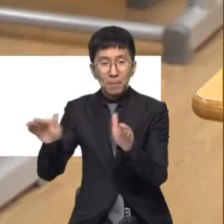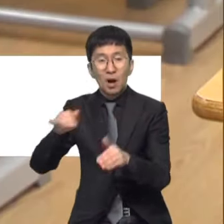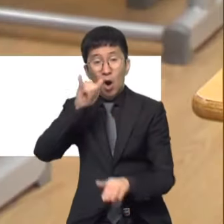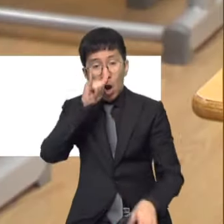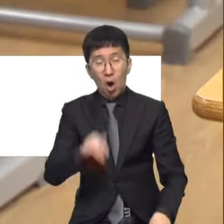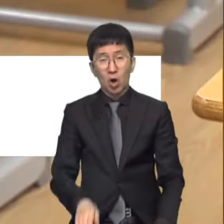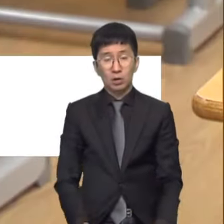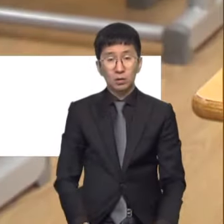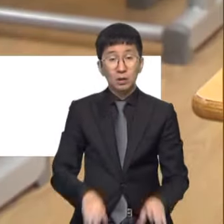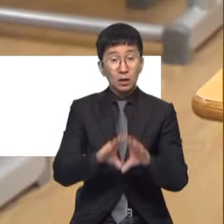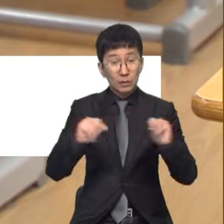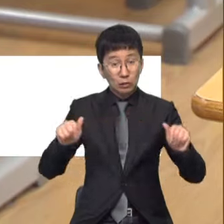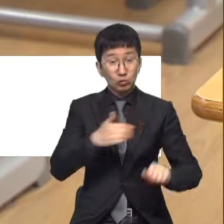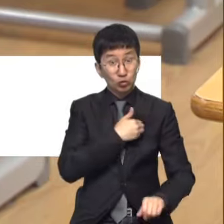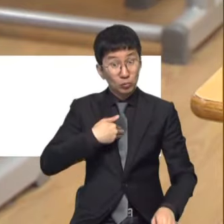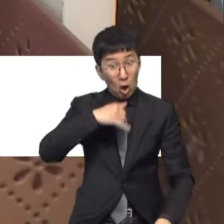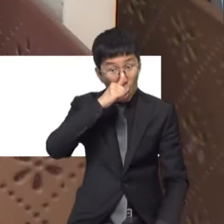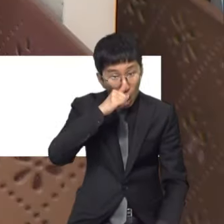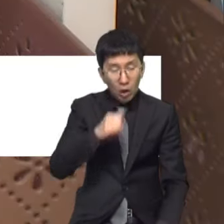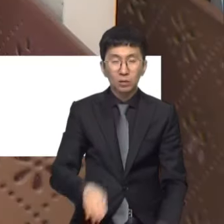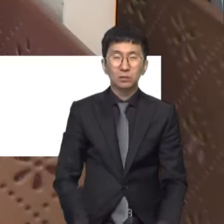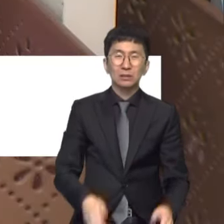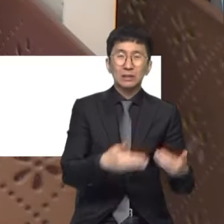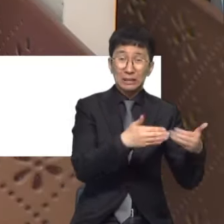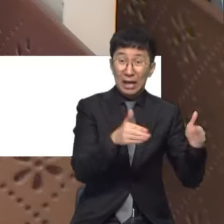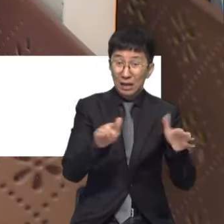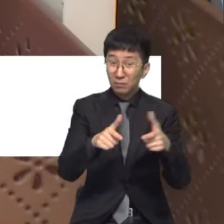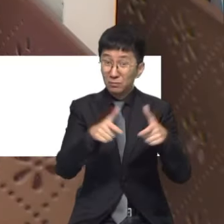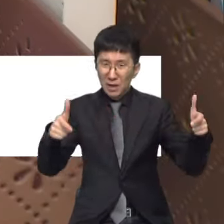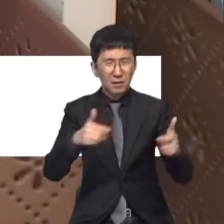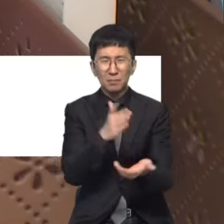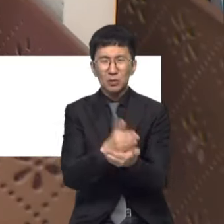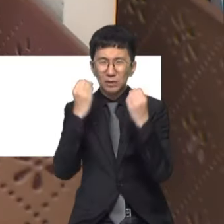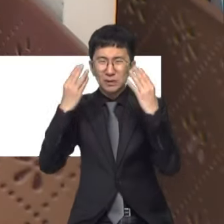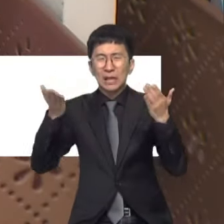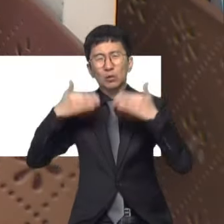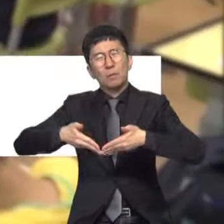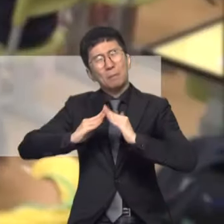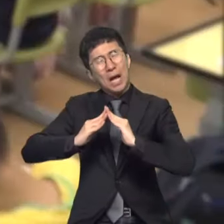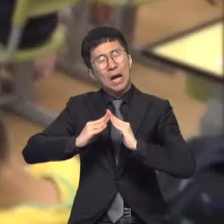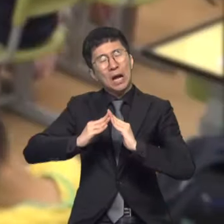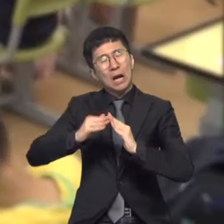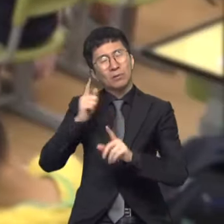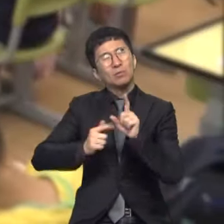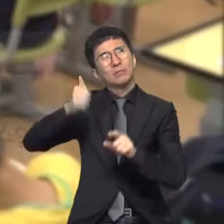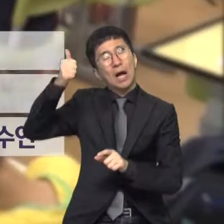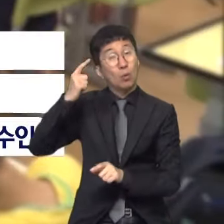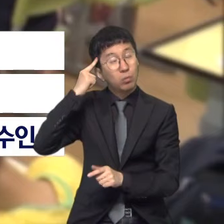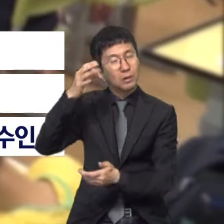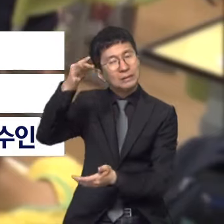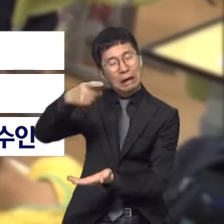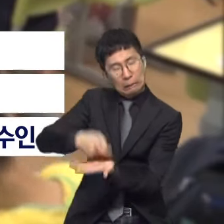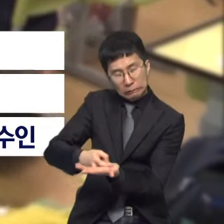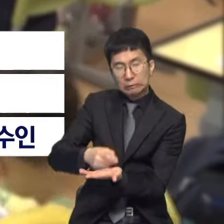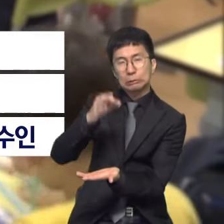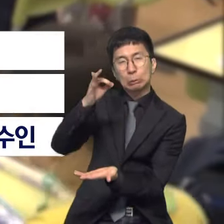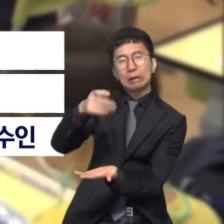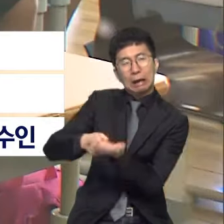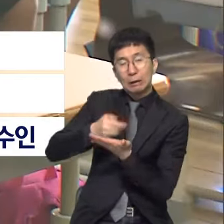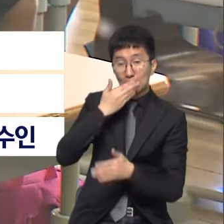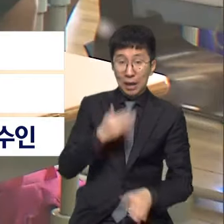확보가 가능하다면 오히려 증개축보다 신축이 더 비용이 적게 들 수도 있고요. 저출생 탓에 학령 인구가